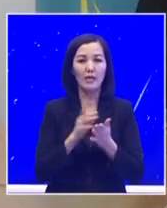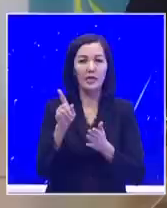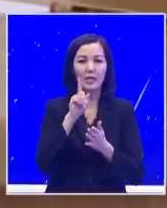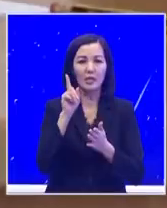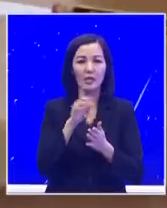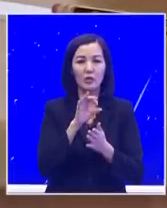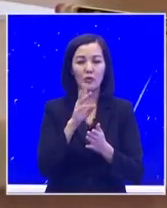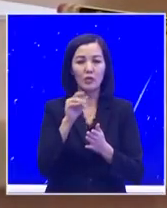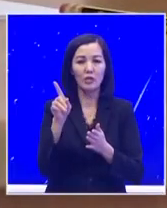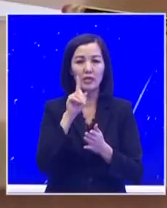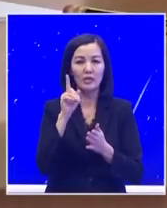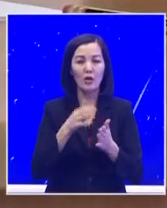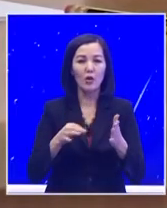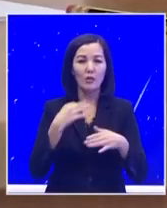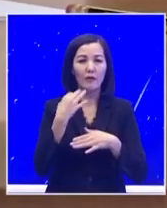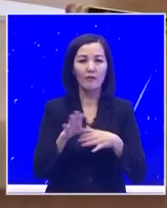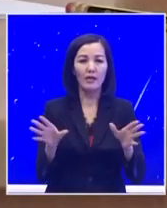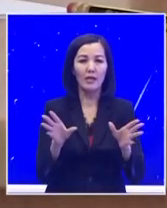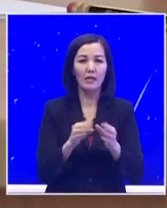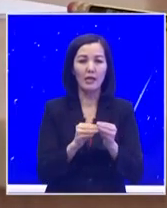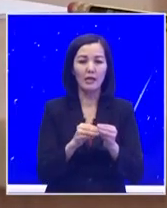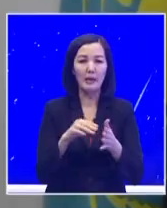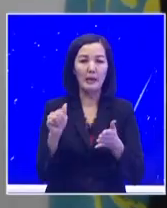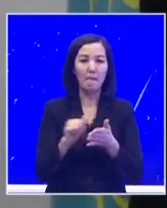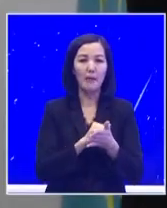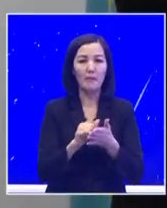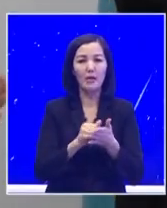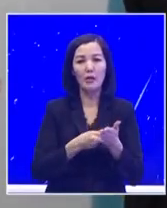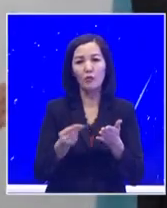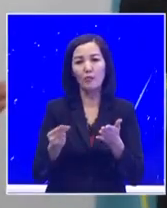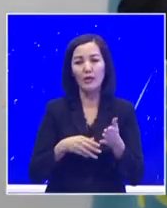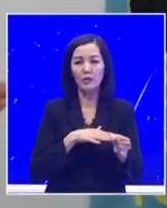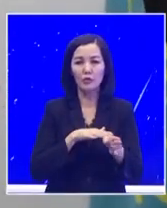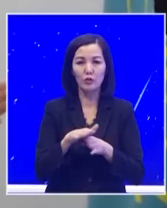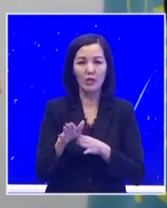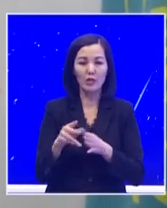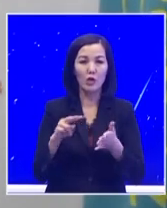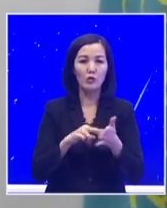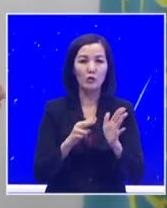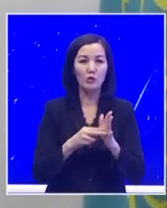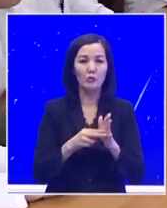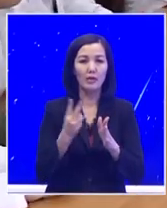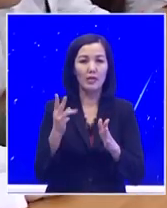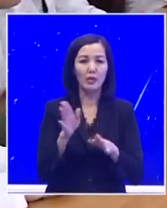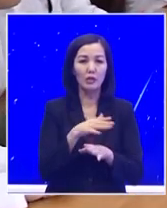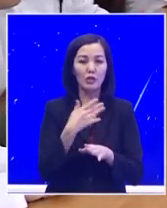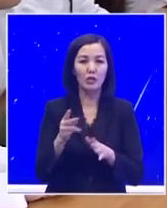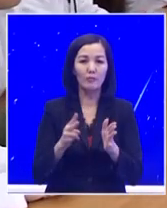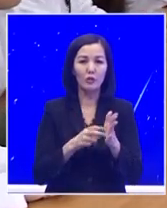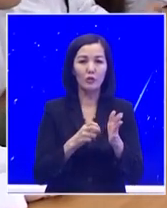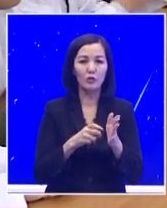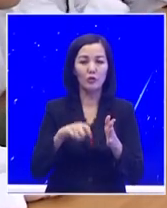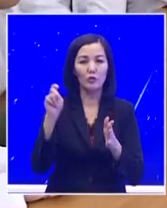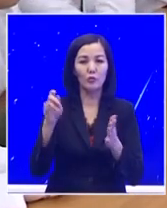жастар қанаты облыстық филиалы арасында жасақталған меморандум аясында жүзеге асырылады. Жоспар бойынша қос тарап 700-ден аса